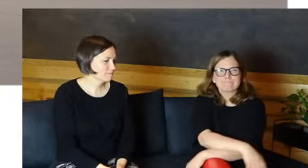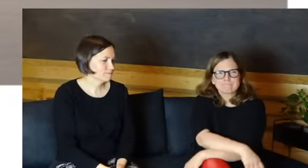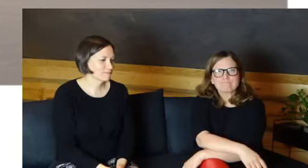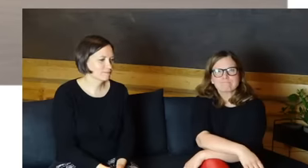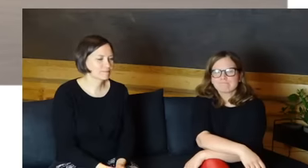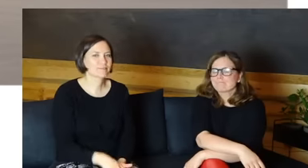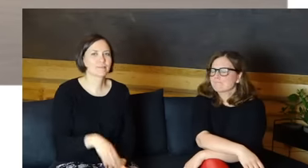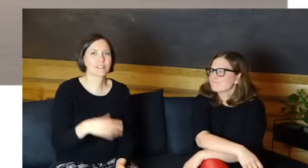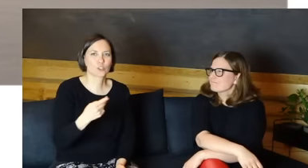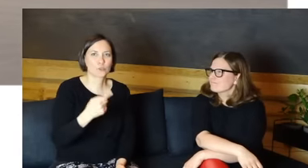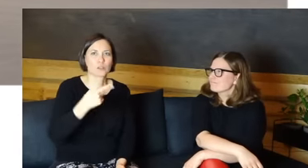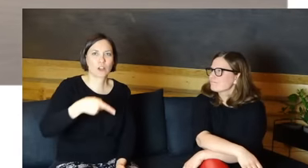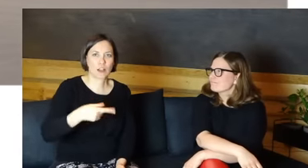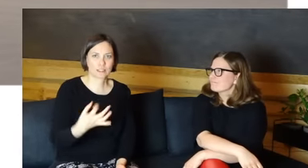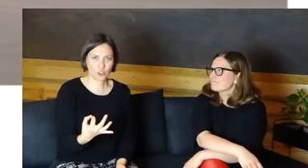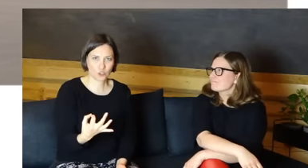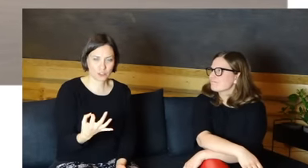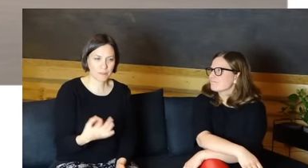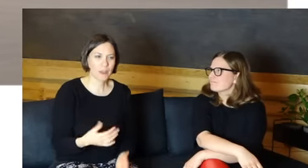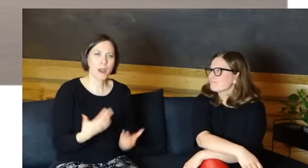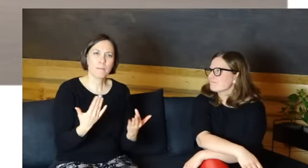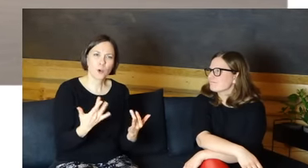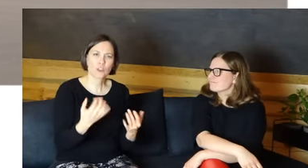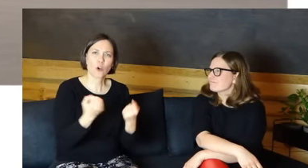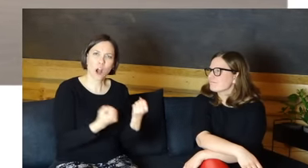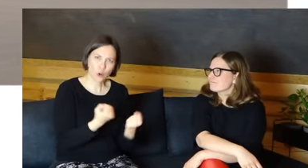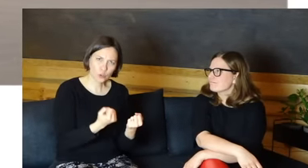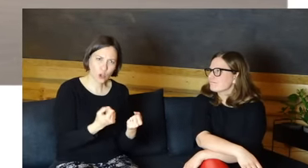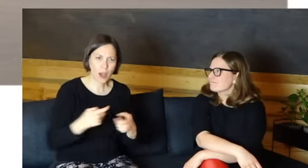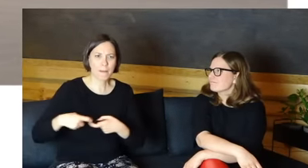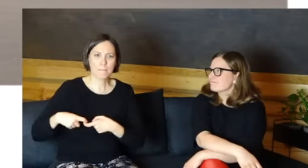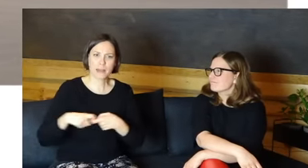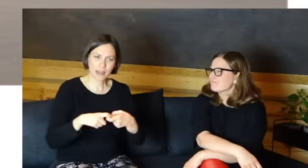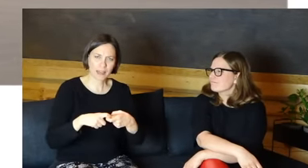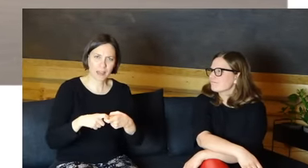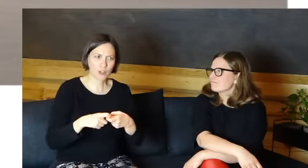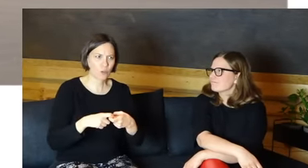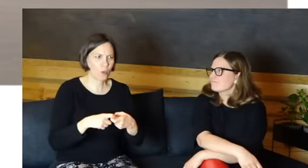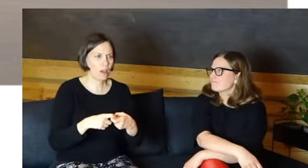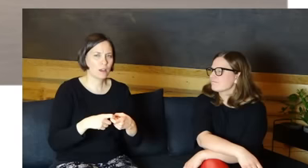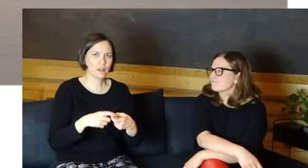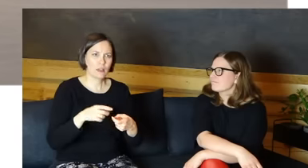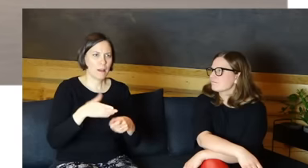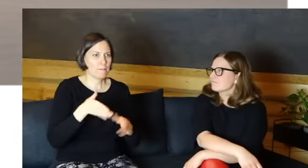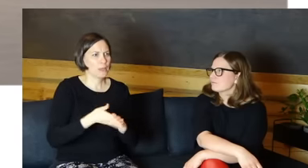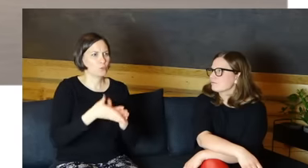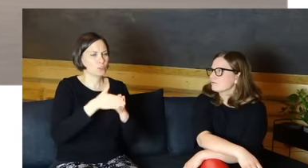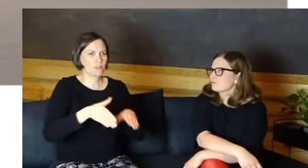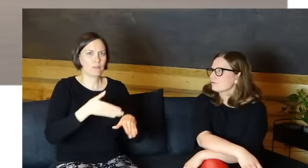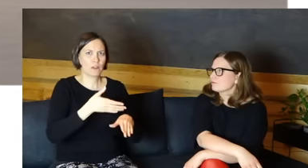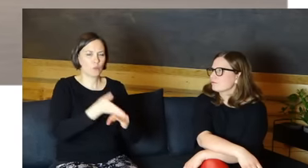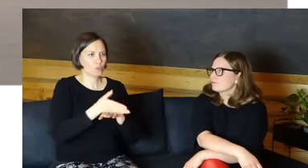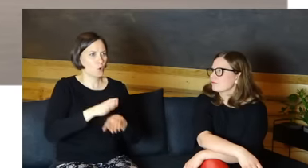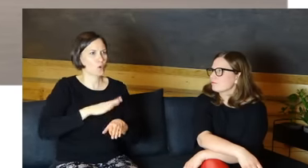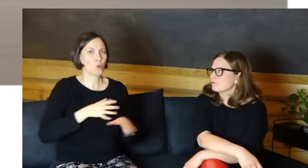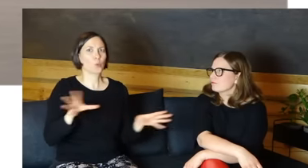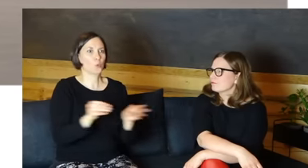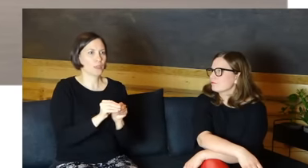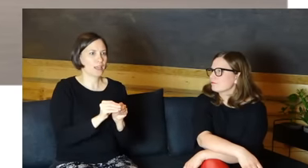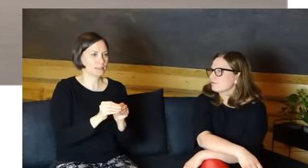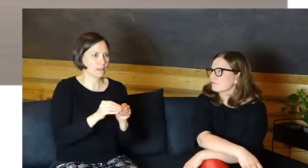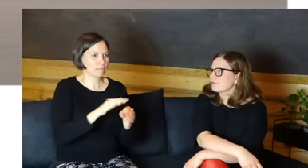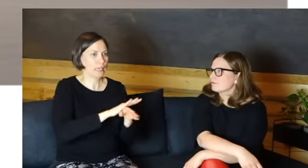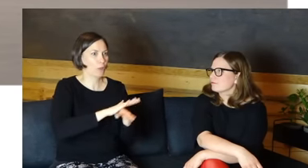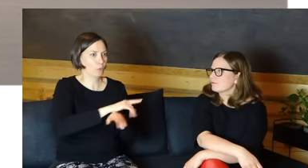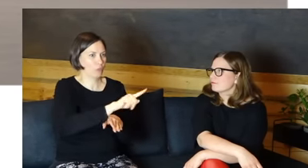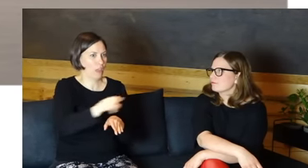Kysymys 18. Kuinka monta autoa ja peräkärryä perustavalla on yhteensä liikenteessä? 9. En tiedä, mutta ne on